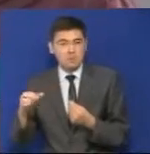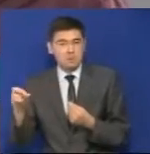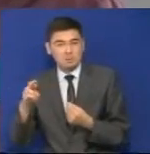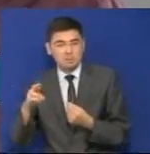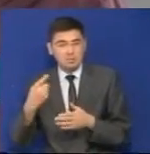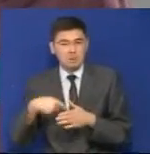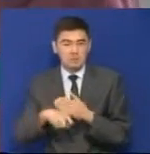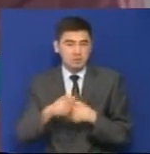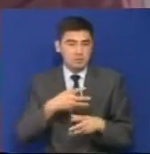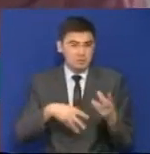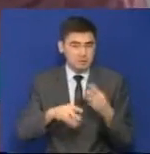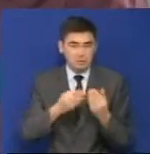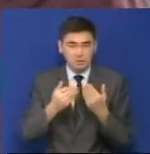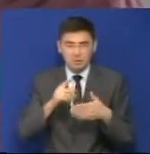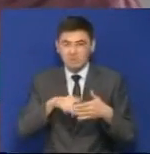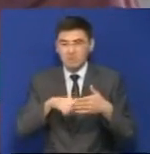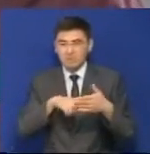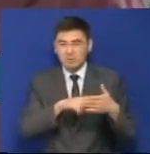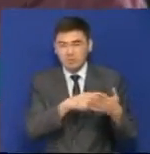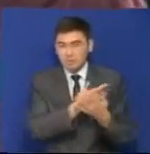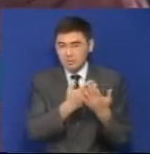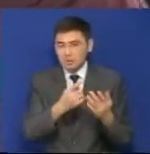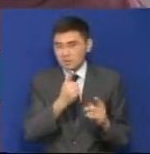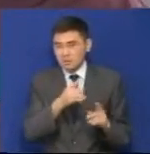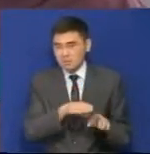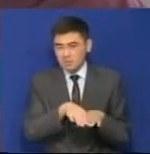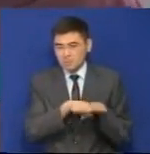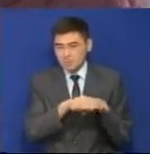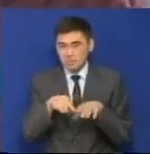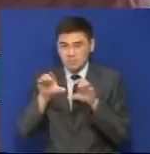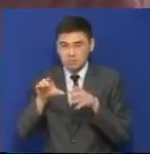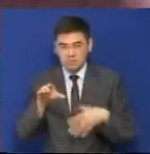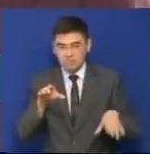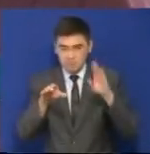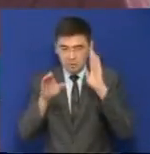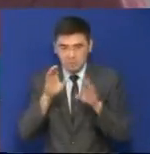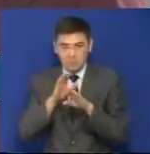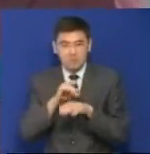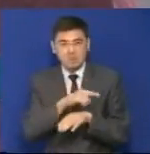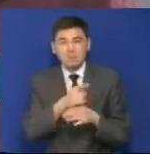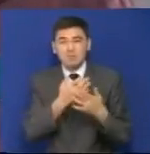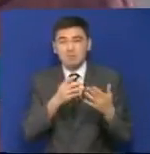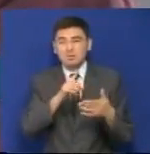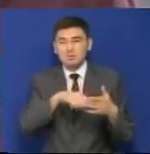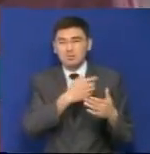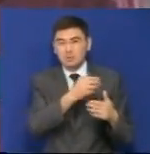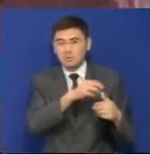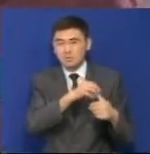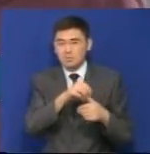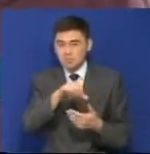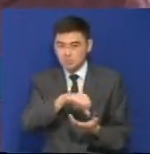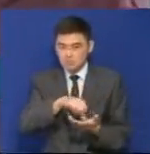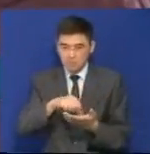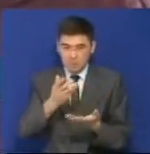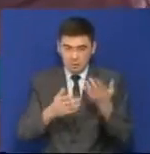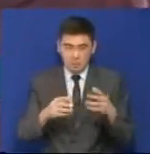баршамызға ортақ мереке. Себебі діндердің барлығы да бірдей, барлығымызда заң алдында теңбіз. Мұнда түрлі конфессиялардың өкілдері жиналып отыр. Бірлік